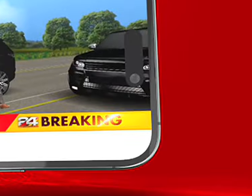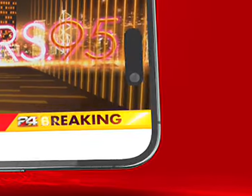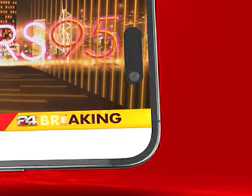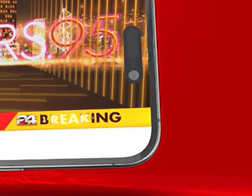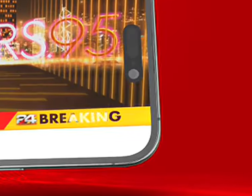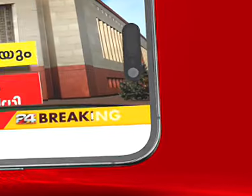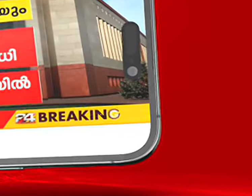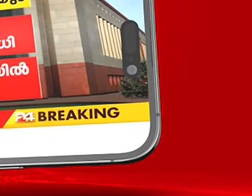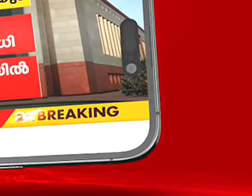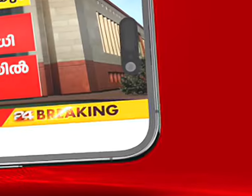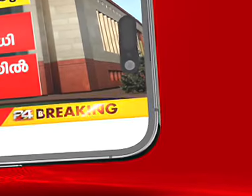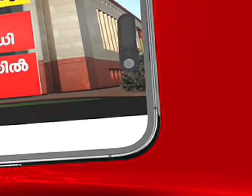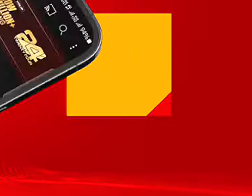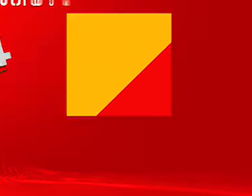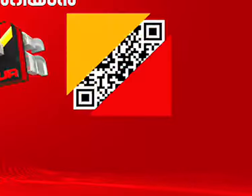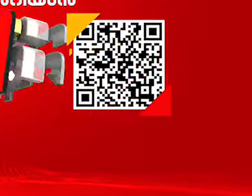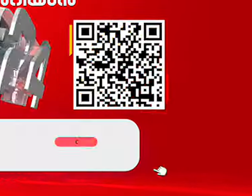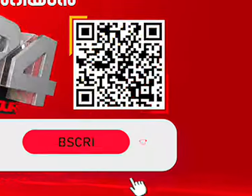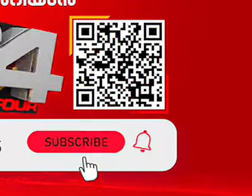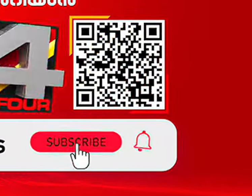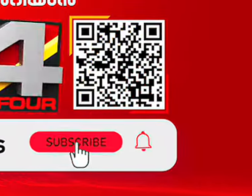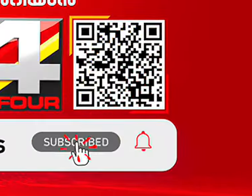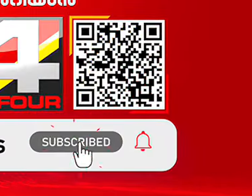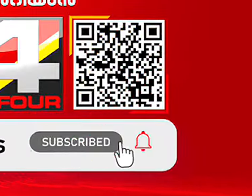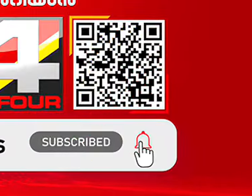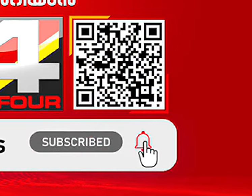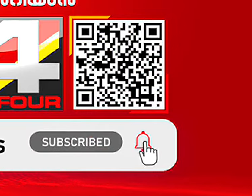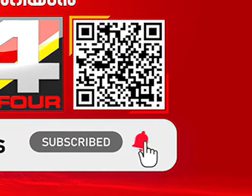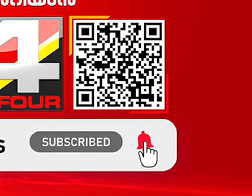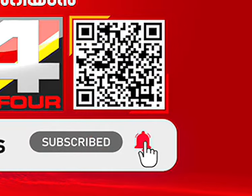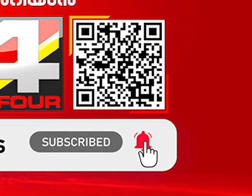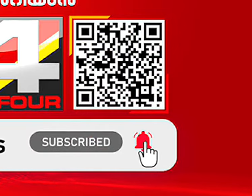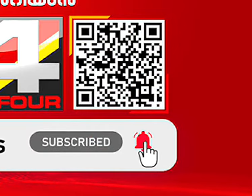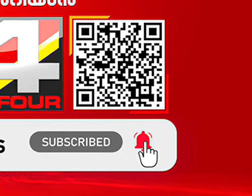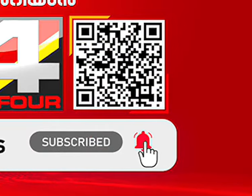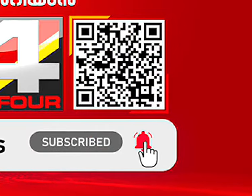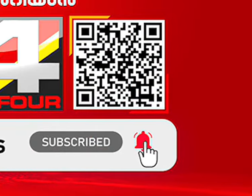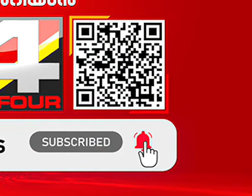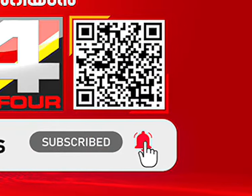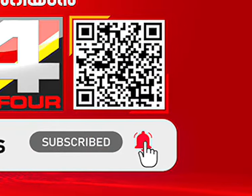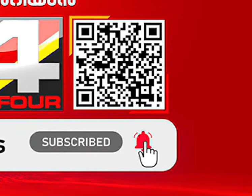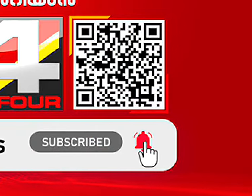പാക്കേജുകളും എക്സ്പ്ലെനറുകളും വിശദമായി കാണാൻ ഞങ്ങളുടെ youtube ചാനൽ നിങ്ങൾക്ക് സബ്സ്ക്രൈബ് ചെയ്യാം